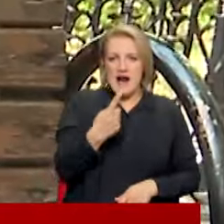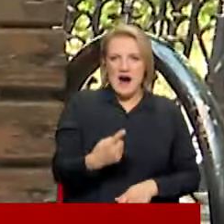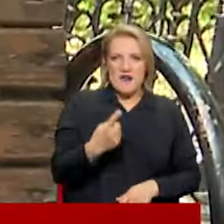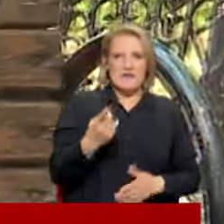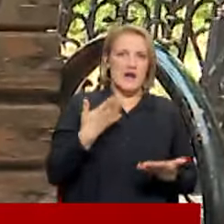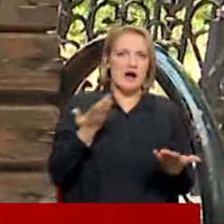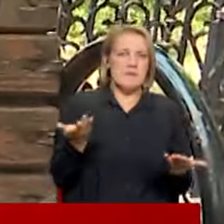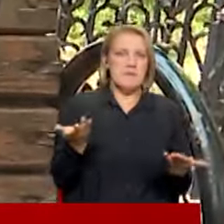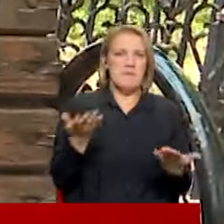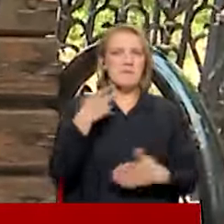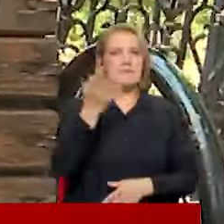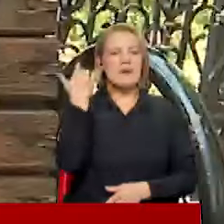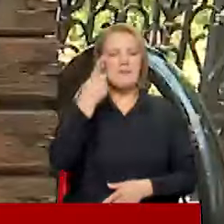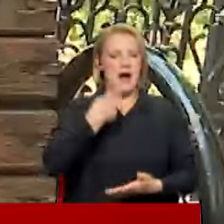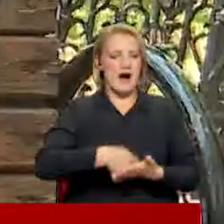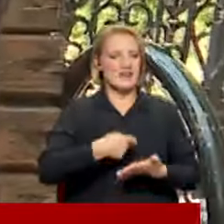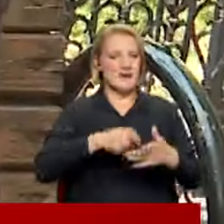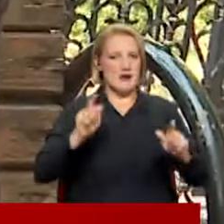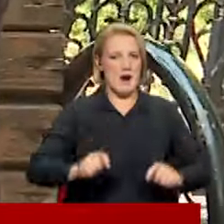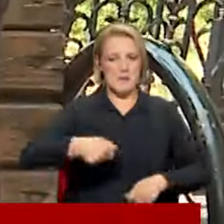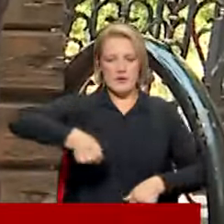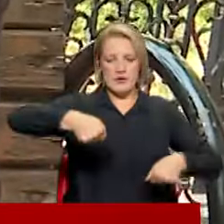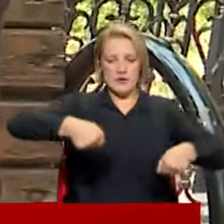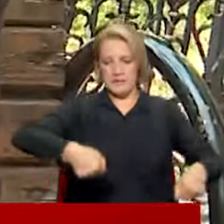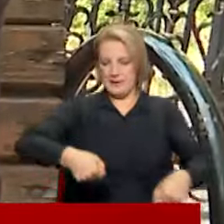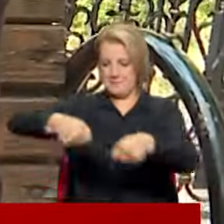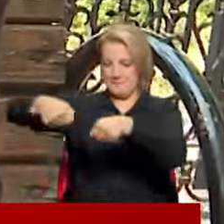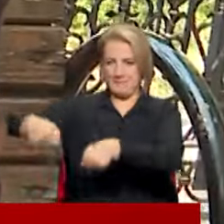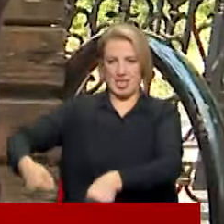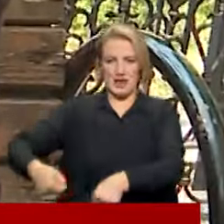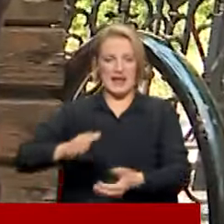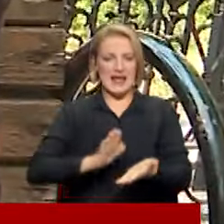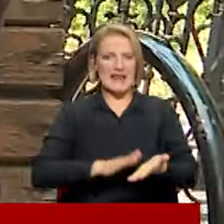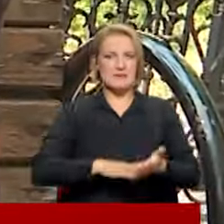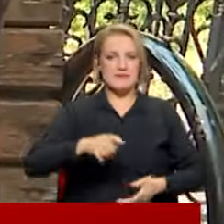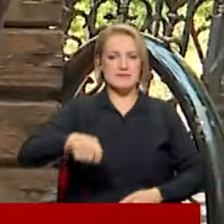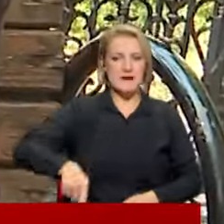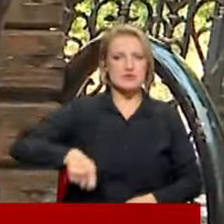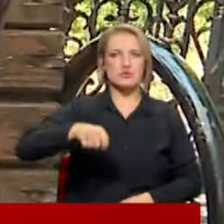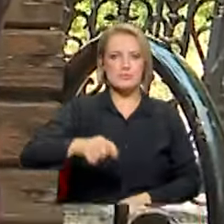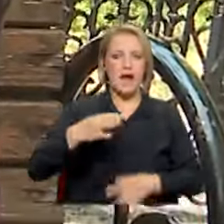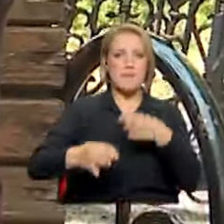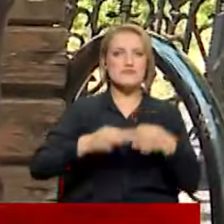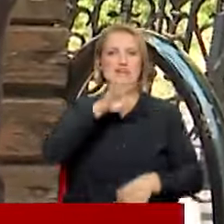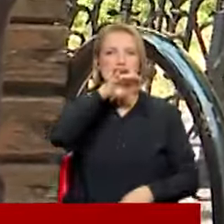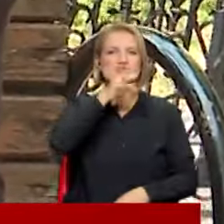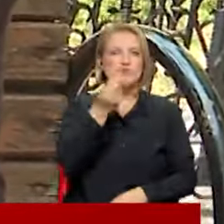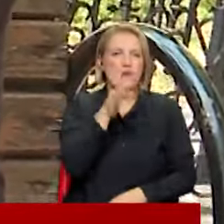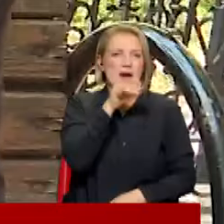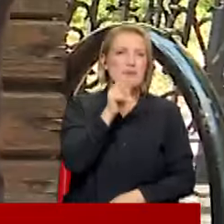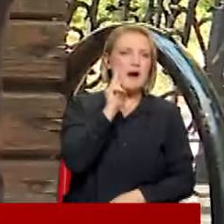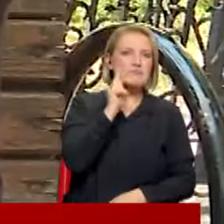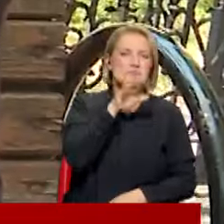laflarla avunuyoruz. Geçen bir alışveriş yaptım. Torbaları kenara koydum. Elinde bir baston bir amca. Yaşlı, çok